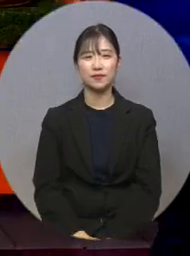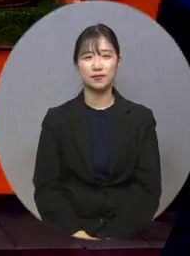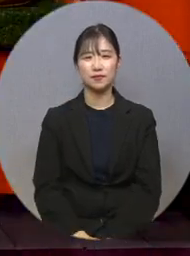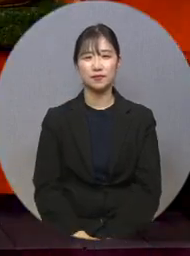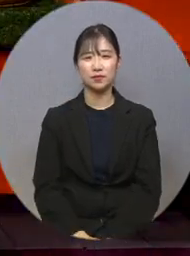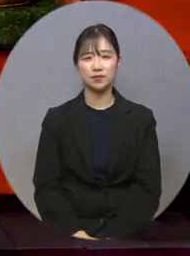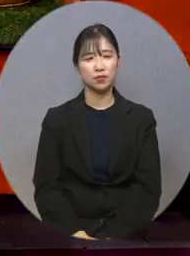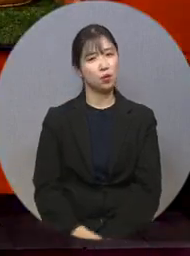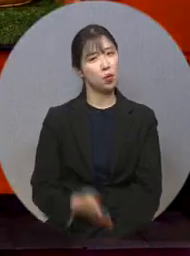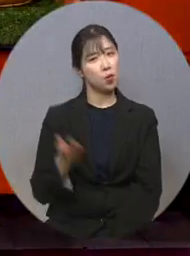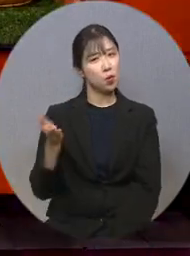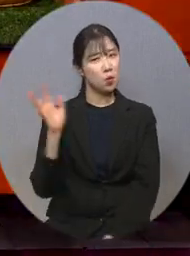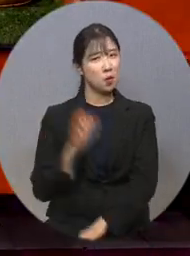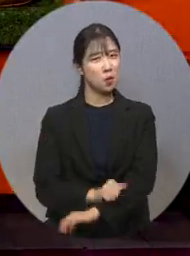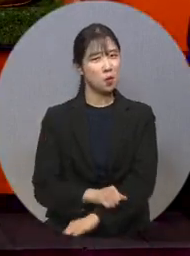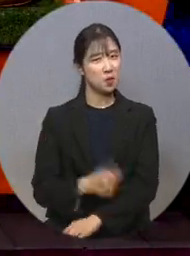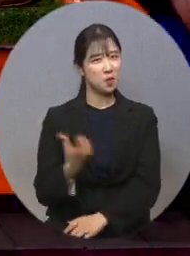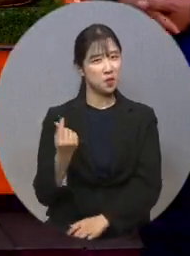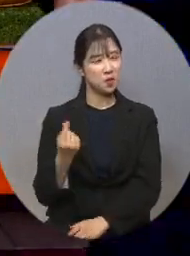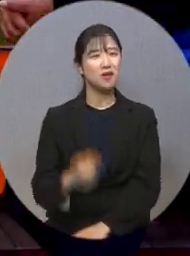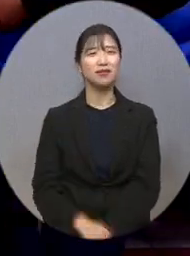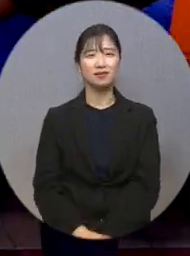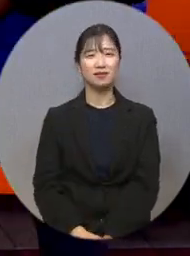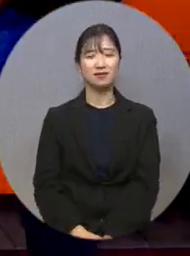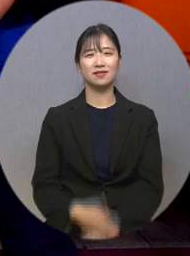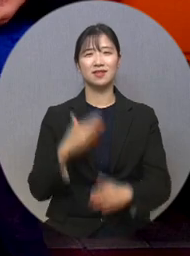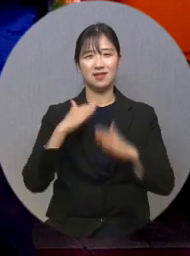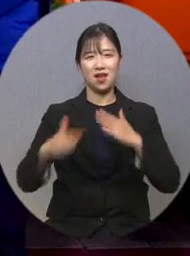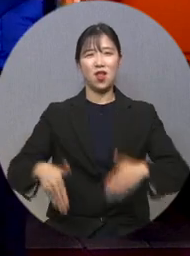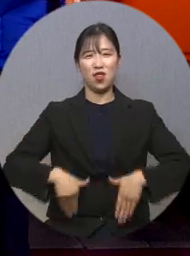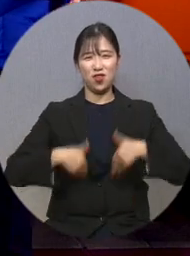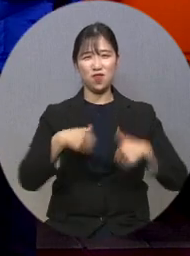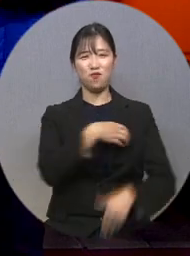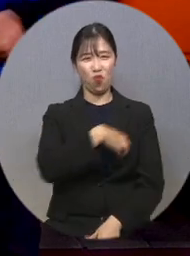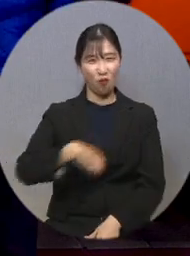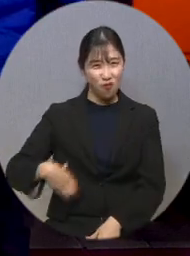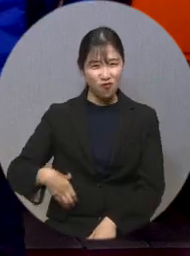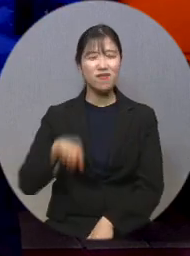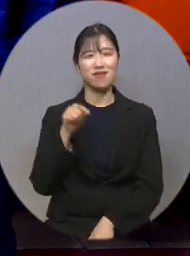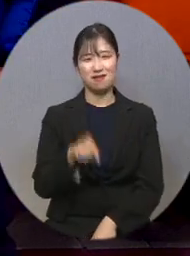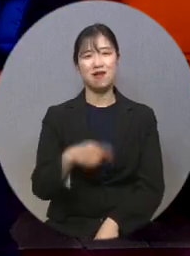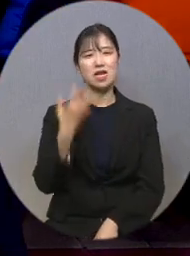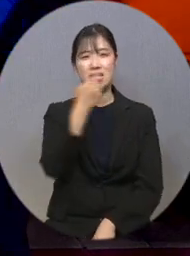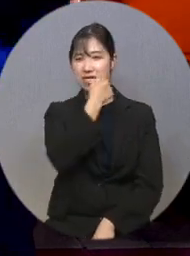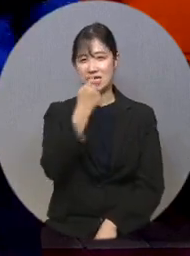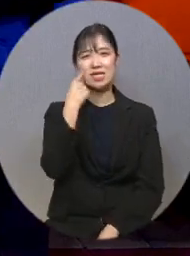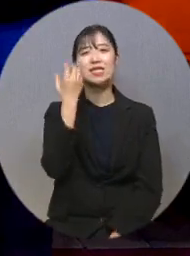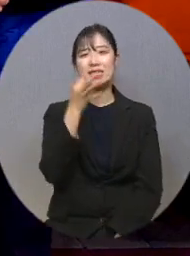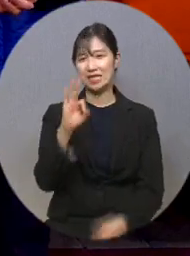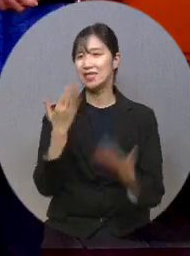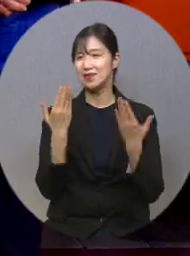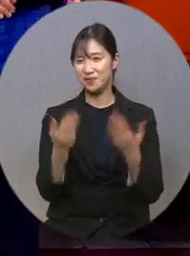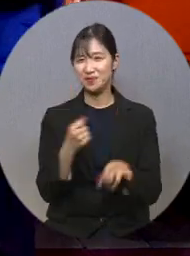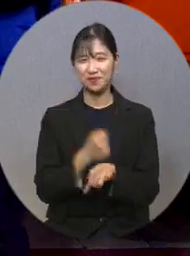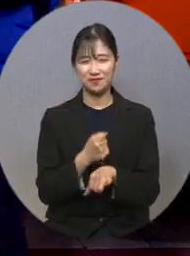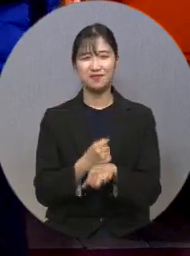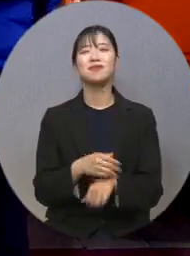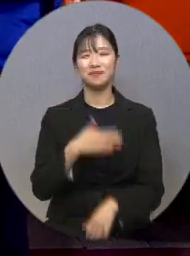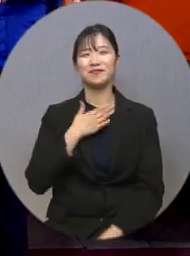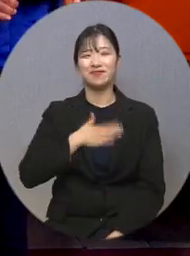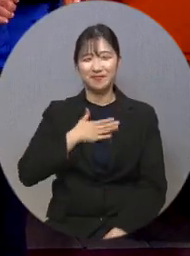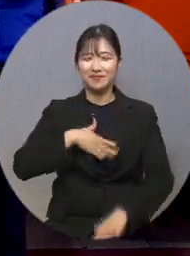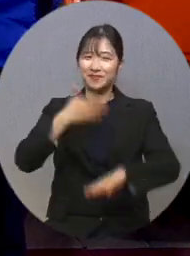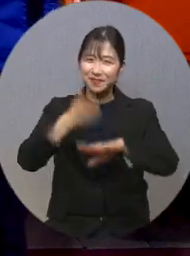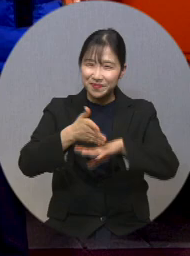알겠습니다. 어 이거 자, 타이밍 좋으신데? 전남도청에서 인증하는. 자 알겠습니다. 앞으로도 우리 조청 많이 사랑하도록